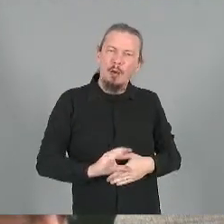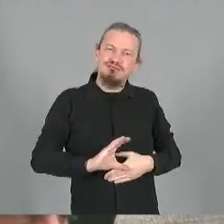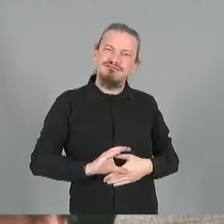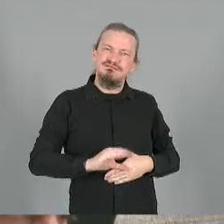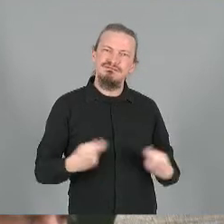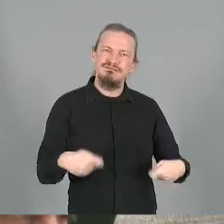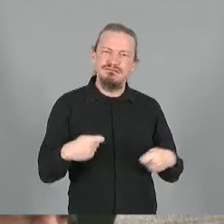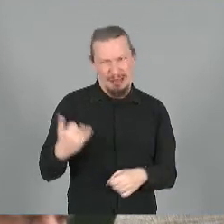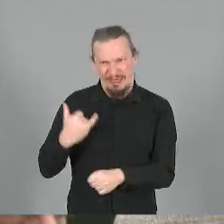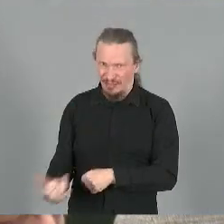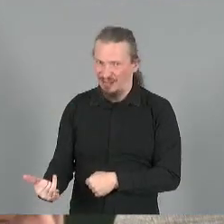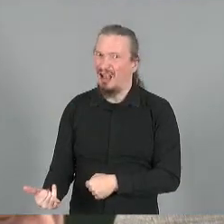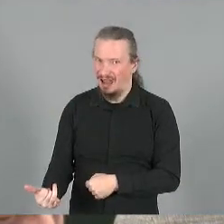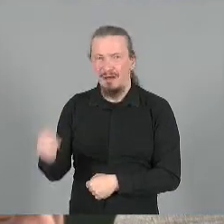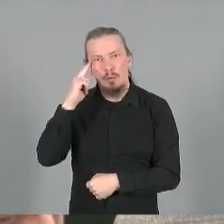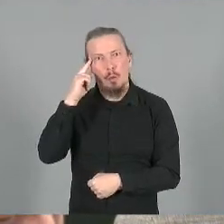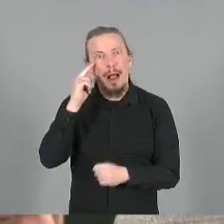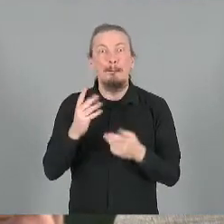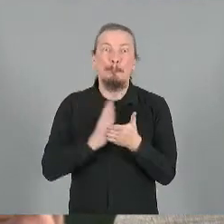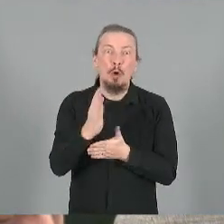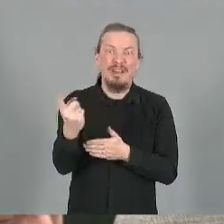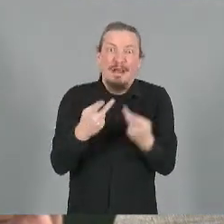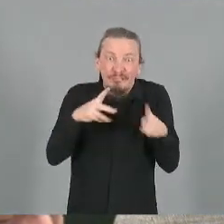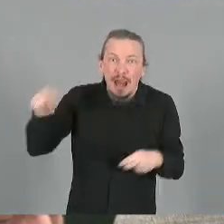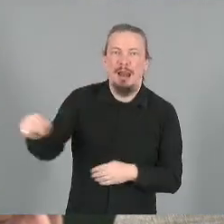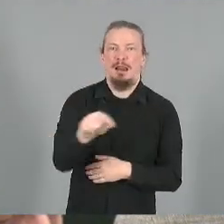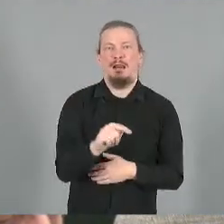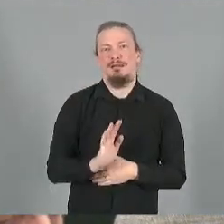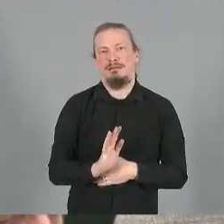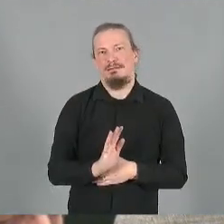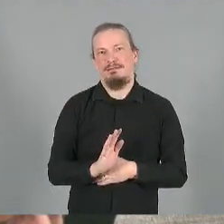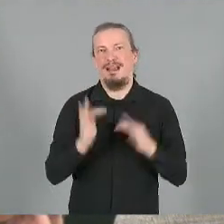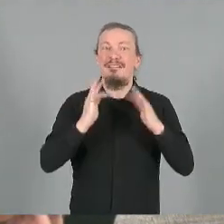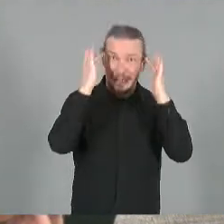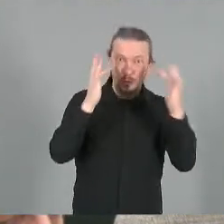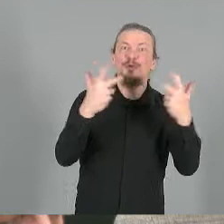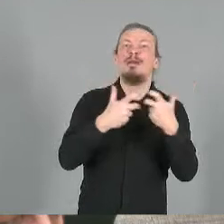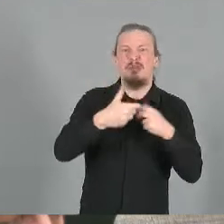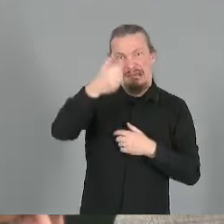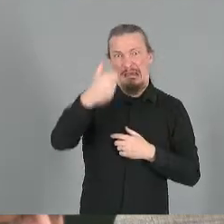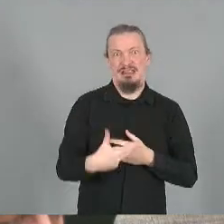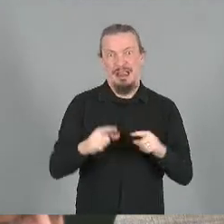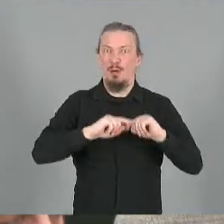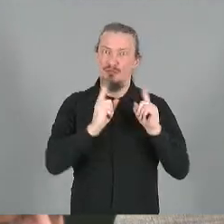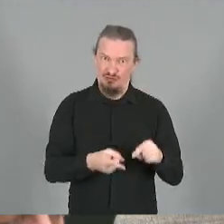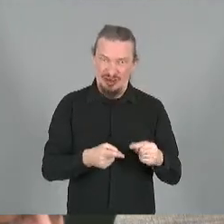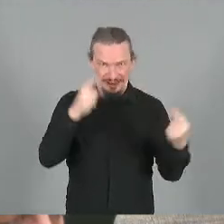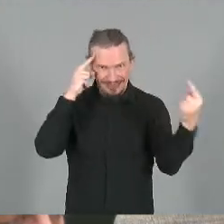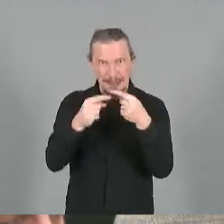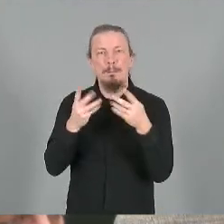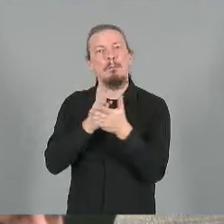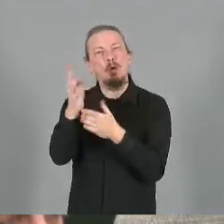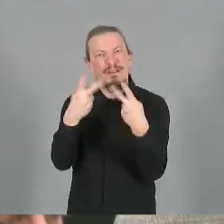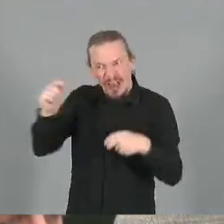réalisation quand il s'agit de projets communaux. En matière culturelle, c'est près d'un tiers du budget qui est consacré aux projets des